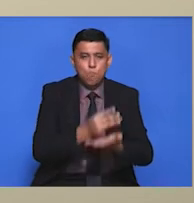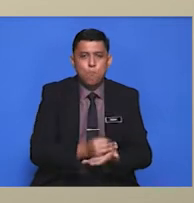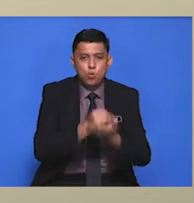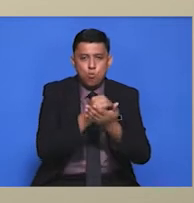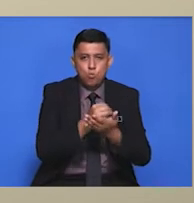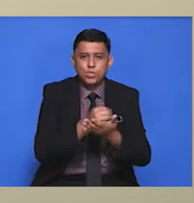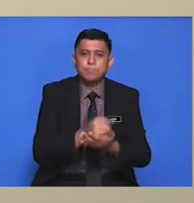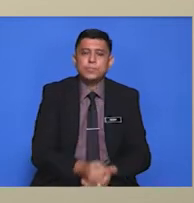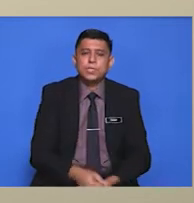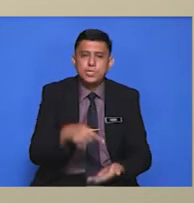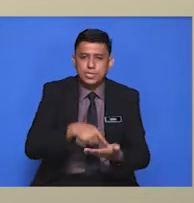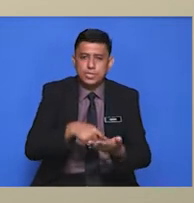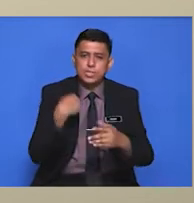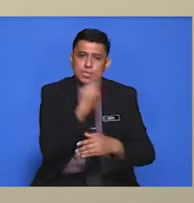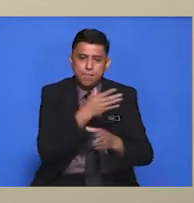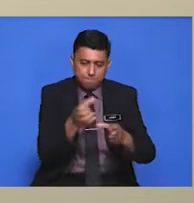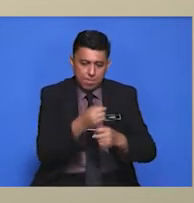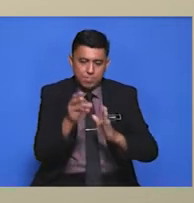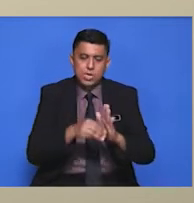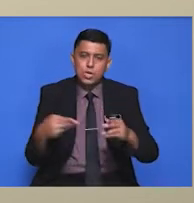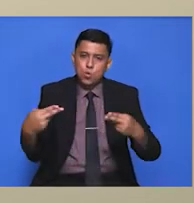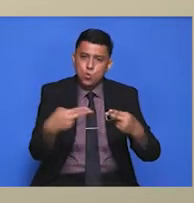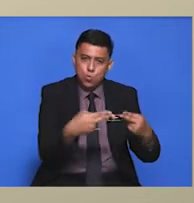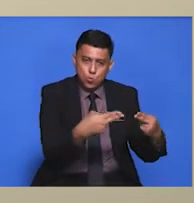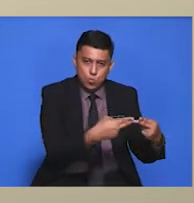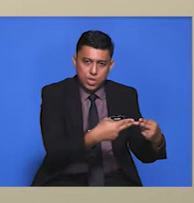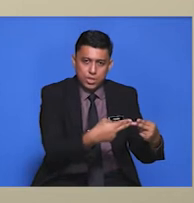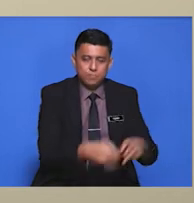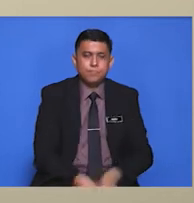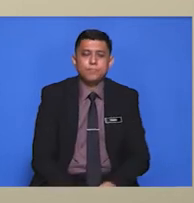dapat mengeratkan silaturahim antara satu sama lain.